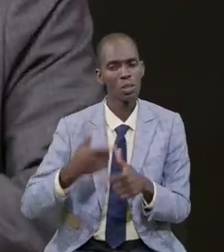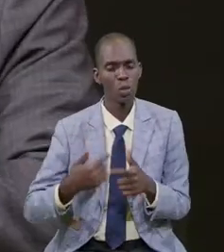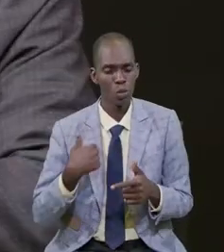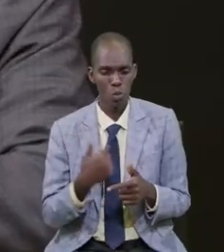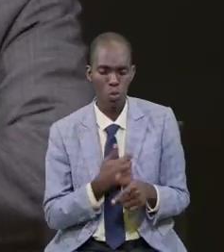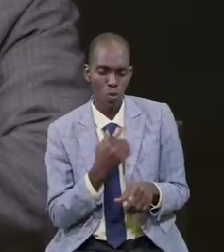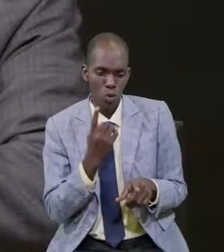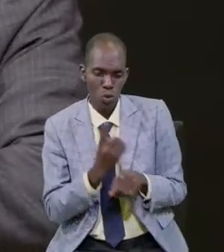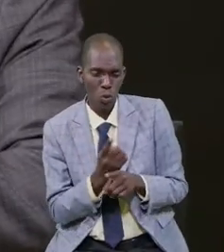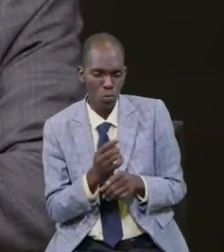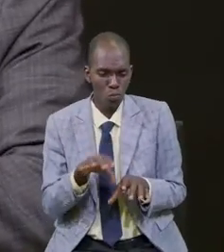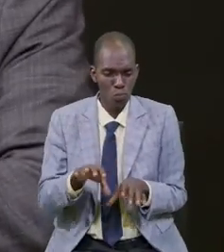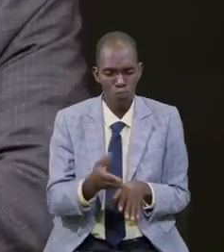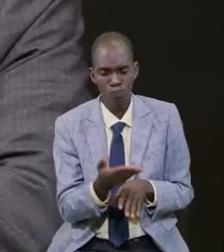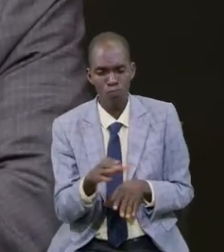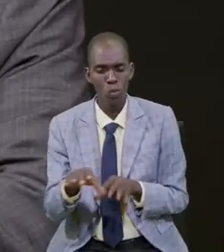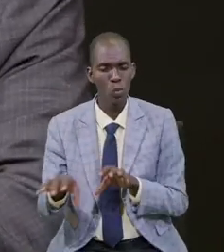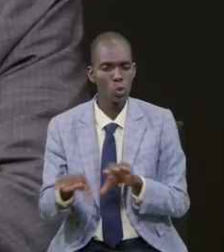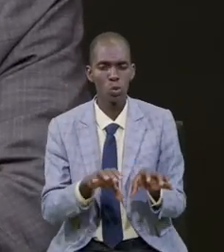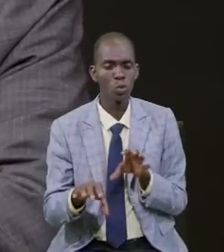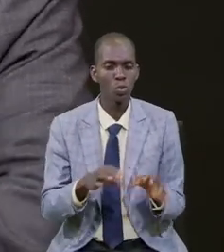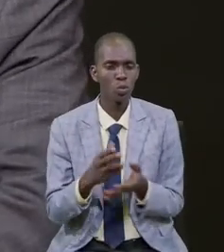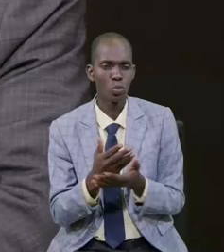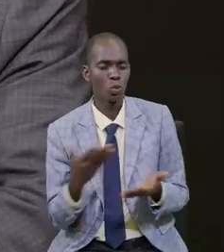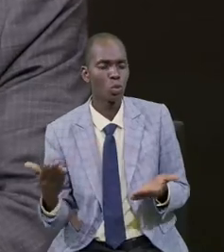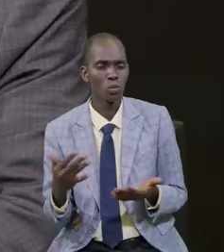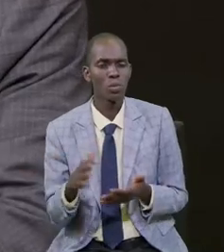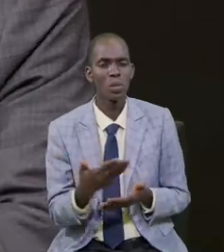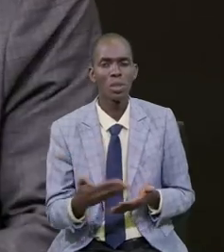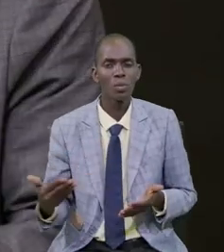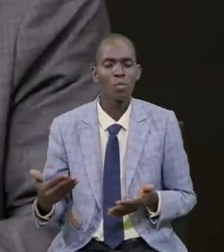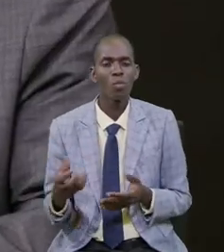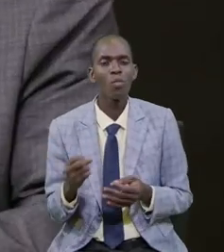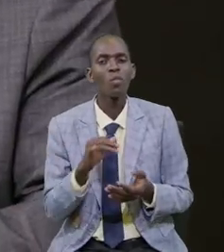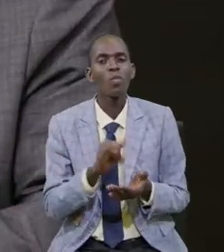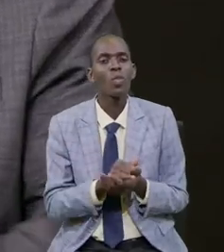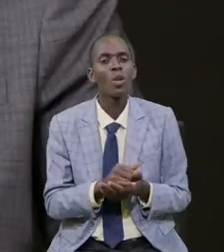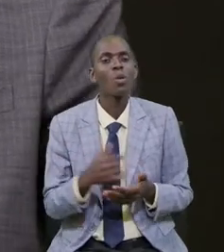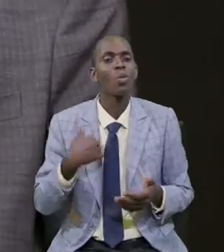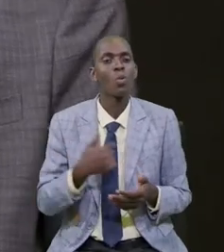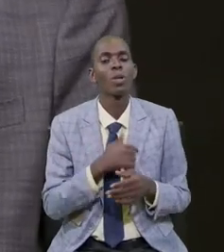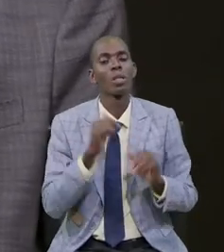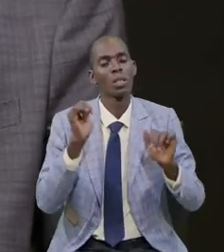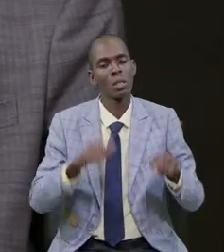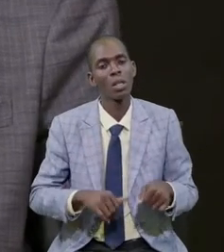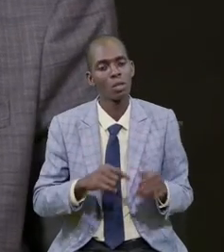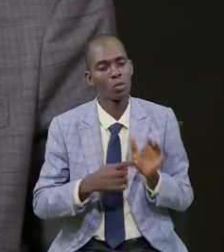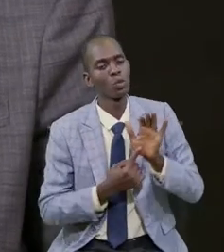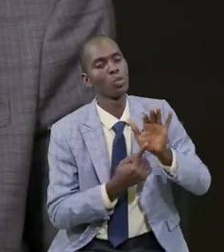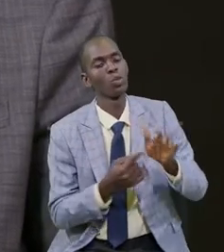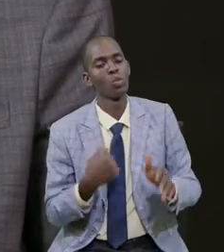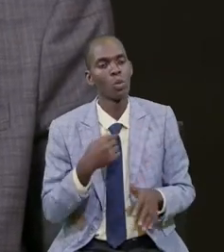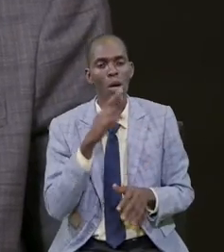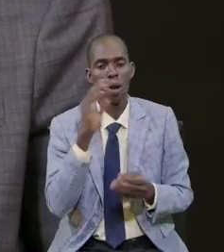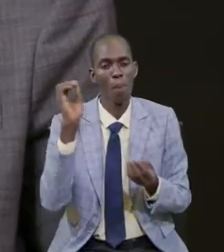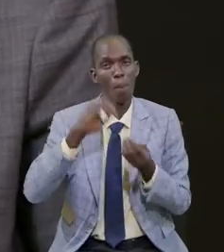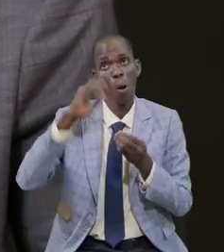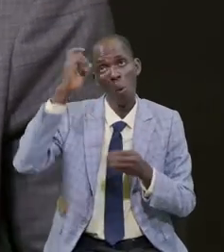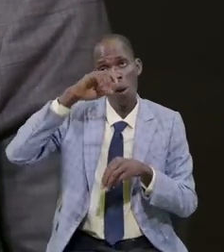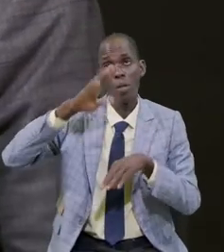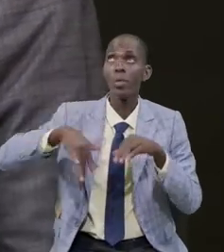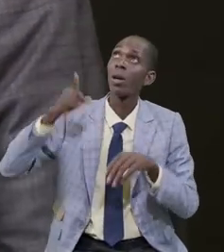et on manipule, on fait tout afin qu'on soit plus rusé, intelligent que Dieu. Ça, c'est